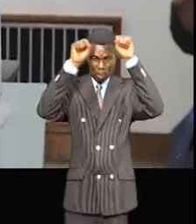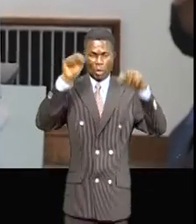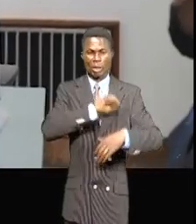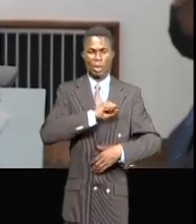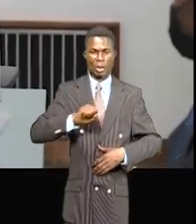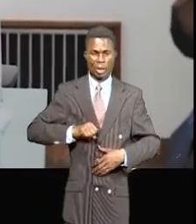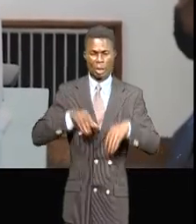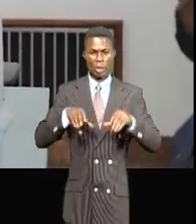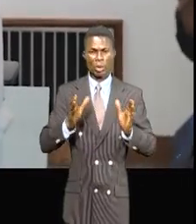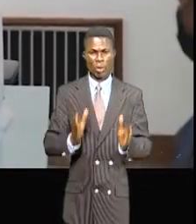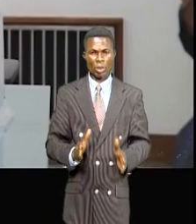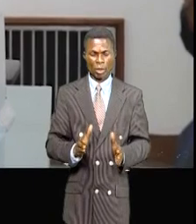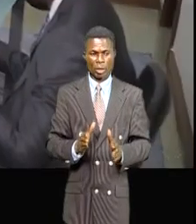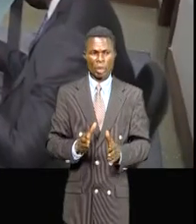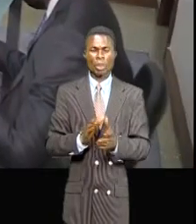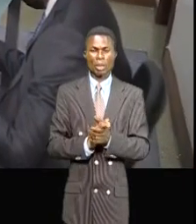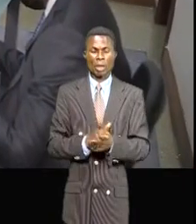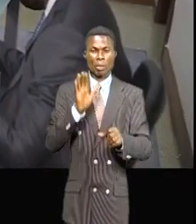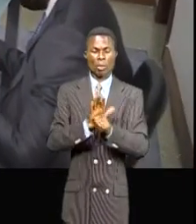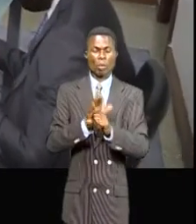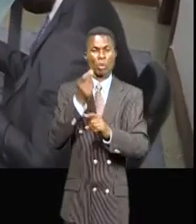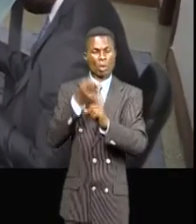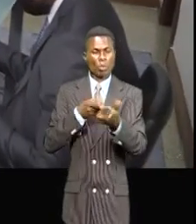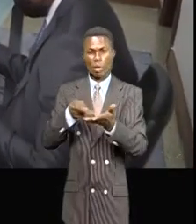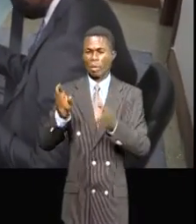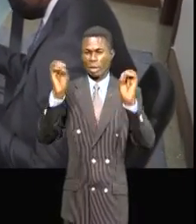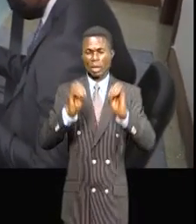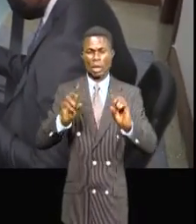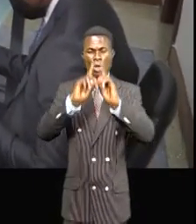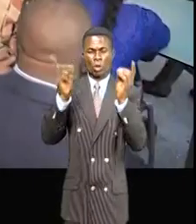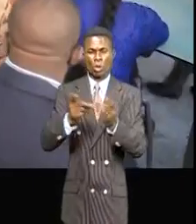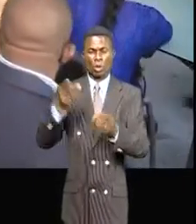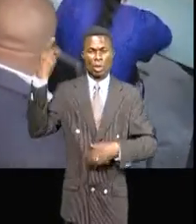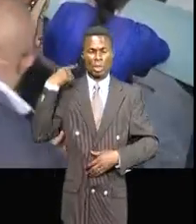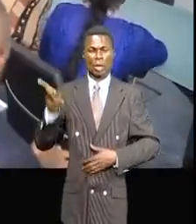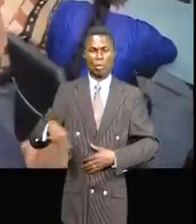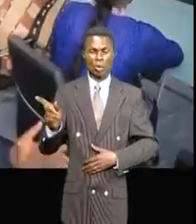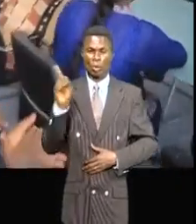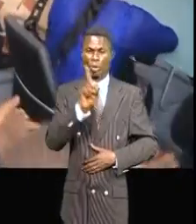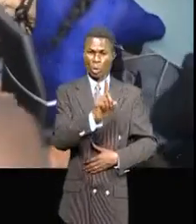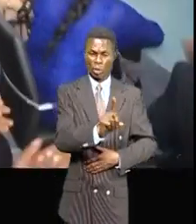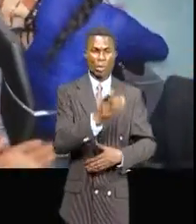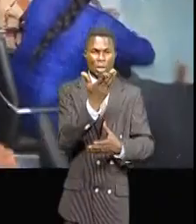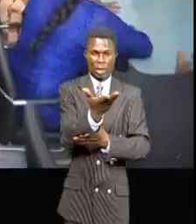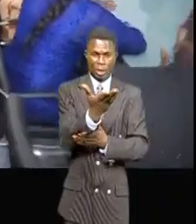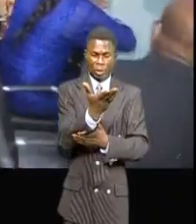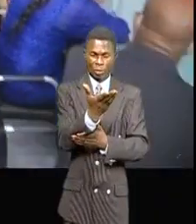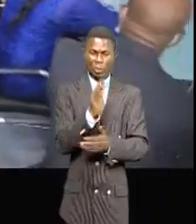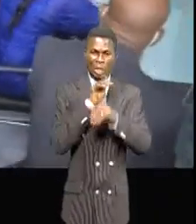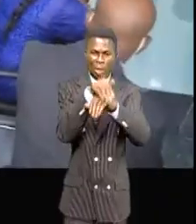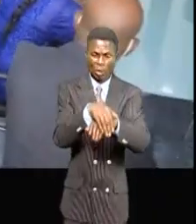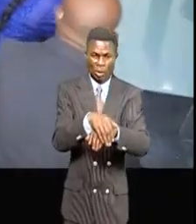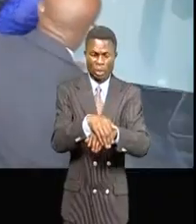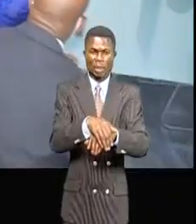Sénat congolais. Impayée depuis plusieurs mois, la délégation des élus provinciaux sont venus solliciter l'implication